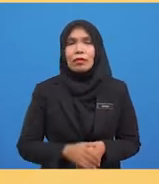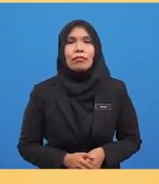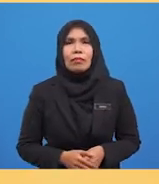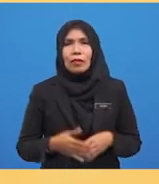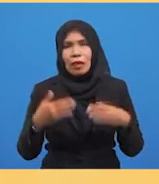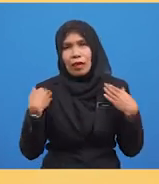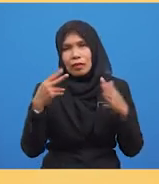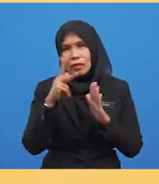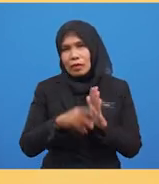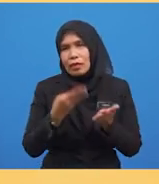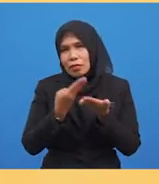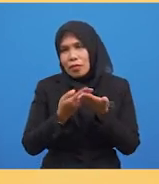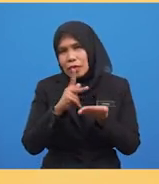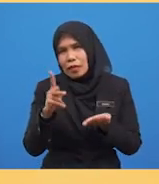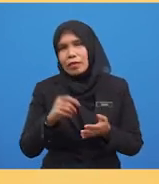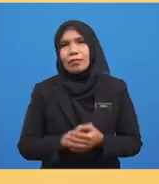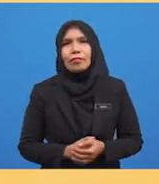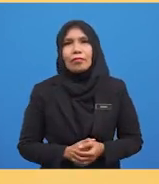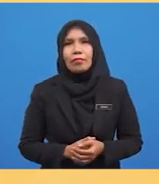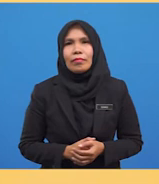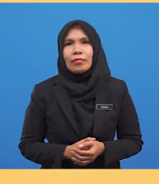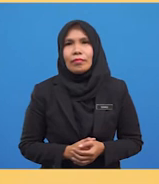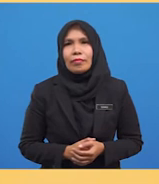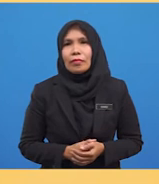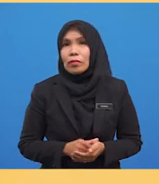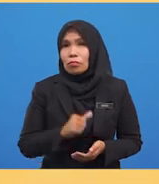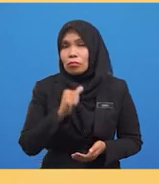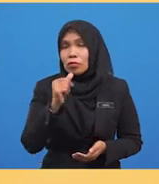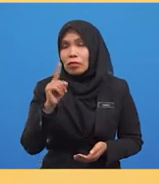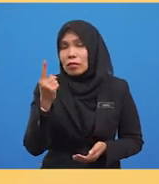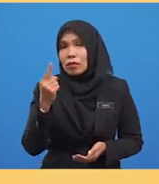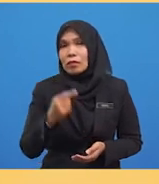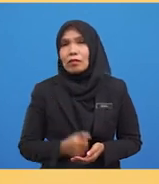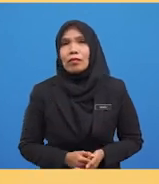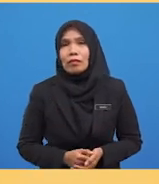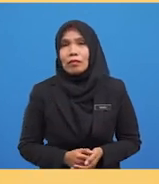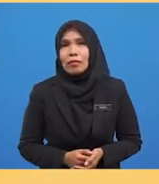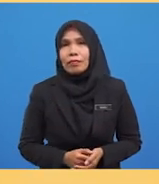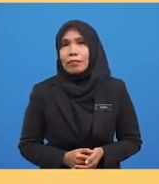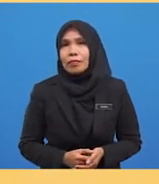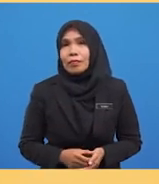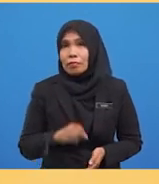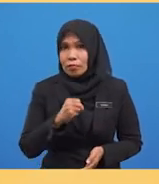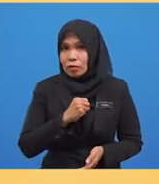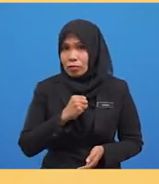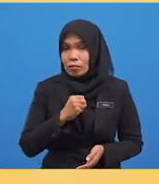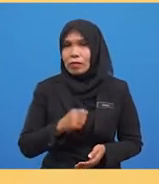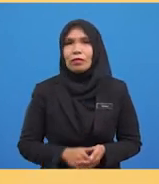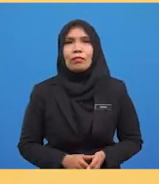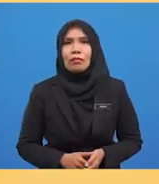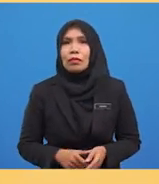hikmah tersirat yang sangat bermakna, bukan sahaja dari aspek kesantunan diri,